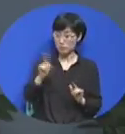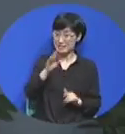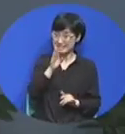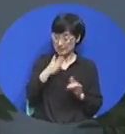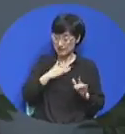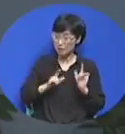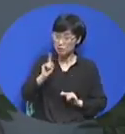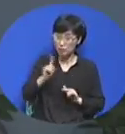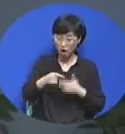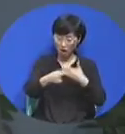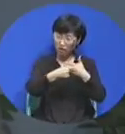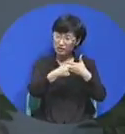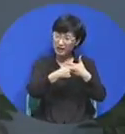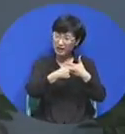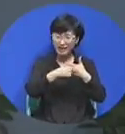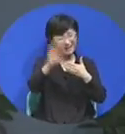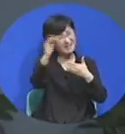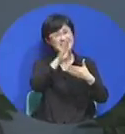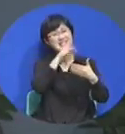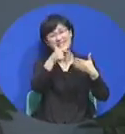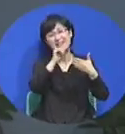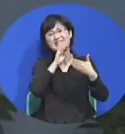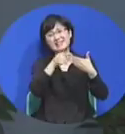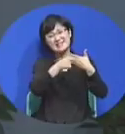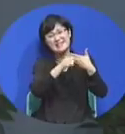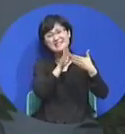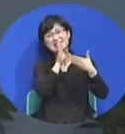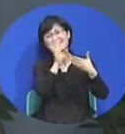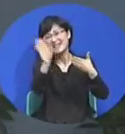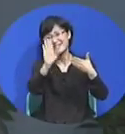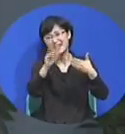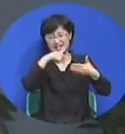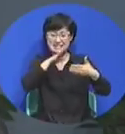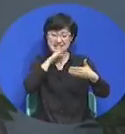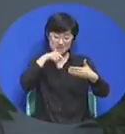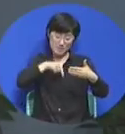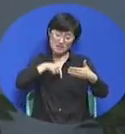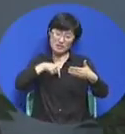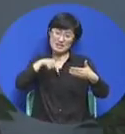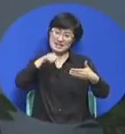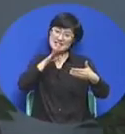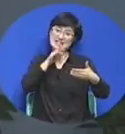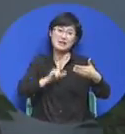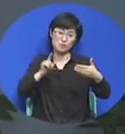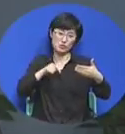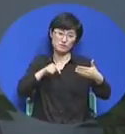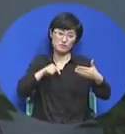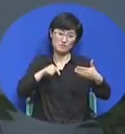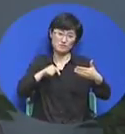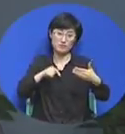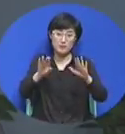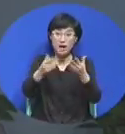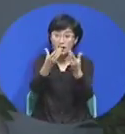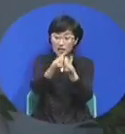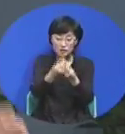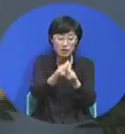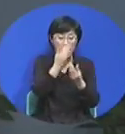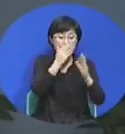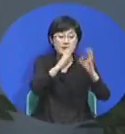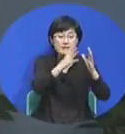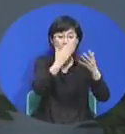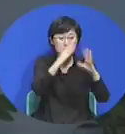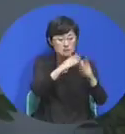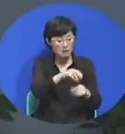true self is not the outer appearance that we can see, but it's the inner self that we cannot see. 나하고 상관없는 줄 알았는데 이스라엘이 지금